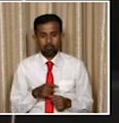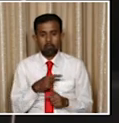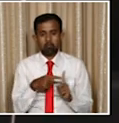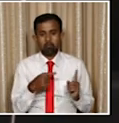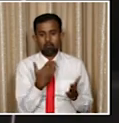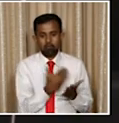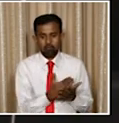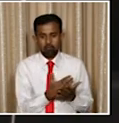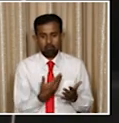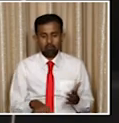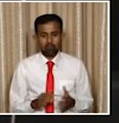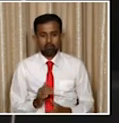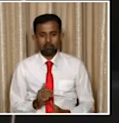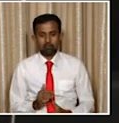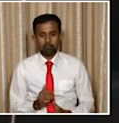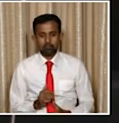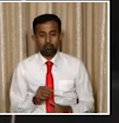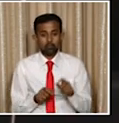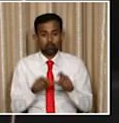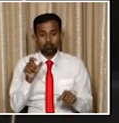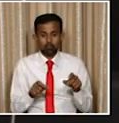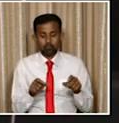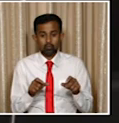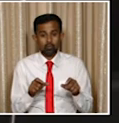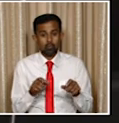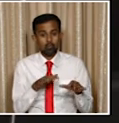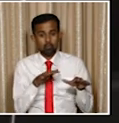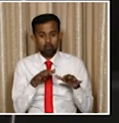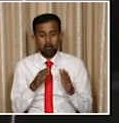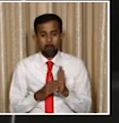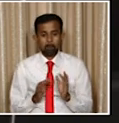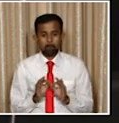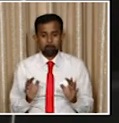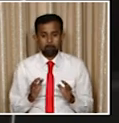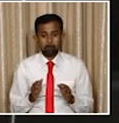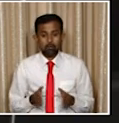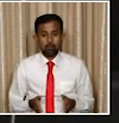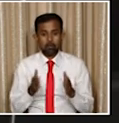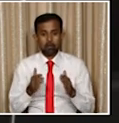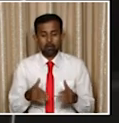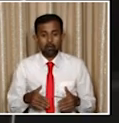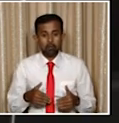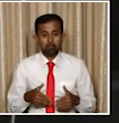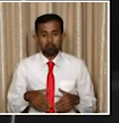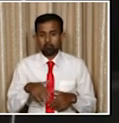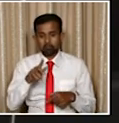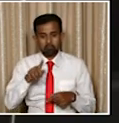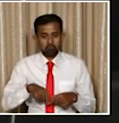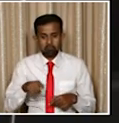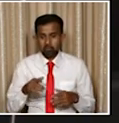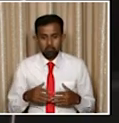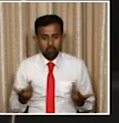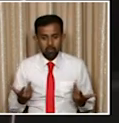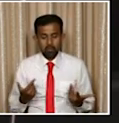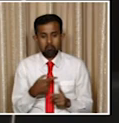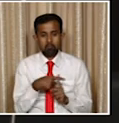கஷ்டப்படுகிறார்கள் அந்த ரெண்டு பாலங்களையும் அவசரமாக அதையோட இன்னும் இவ்வாறு இங்கெல்லாம் பாலங்களை அரைகுறையாக கட்டி இடையிலே நிற்கின்றதோ அவற்றை